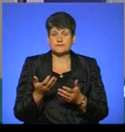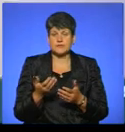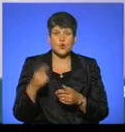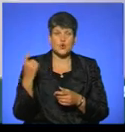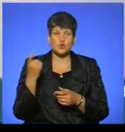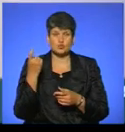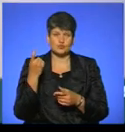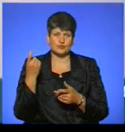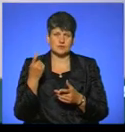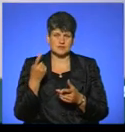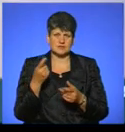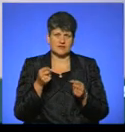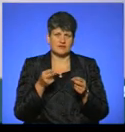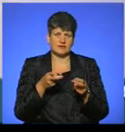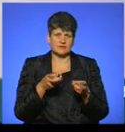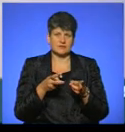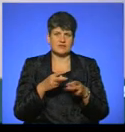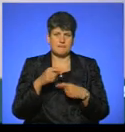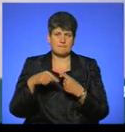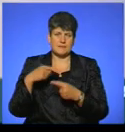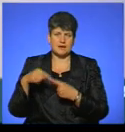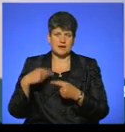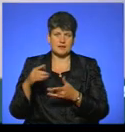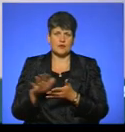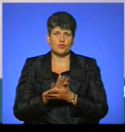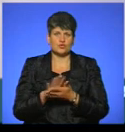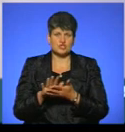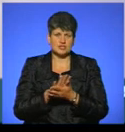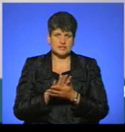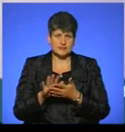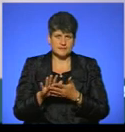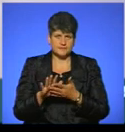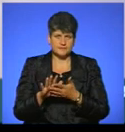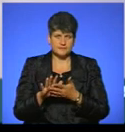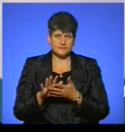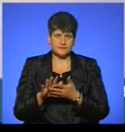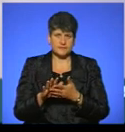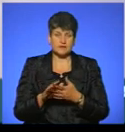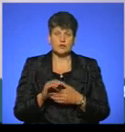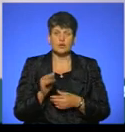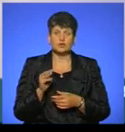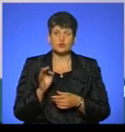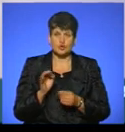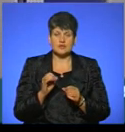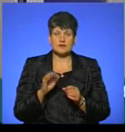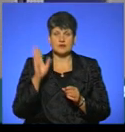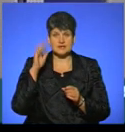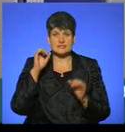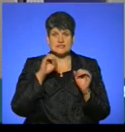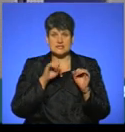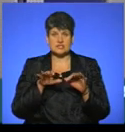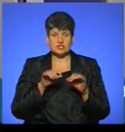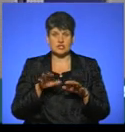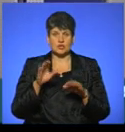господарсько-побутові стоки перекачуються на очисні споруди, то, власне, стічні води,